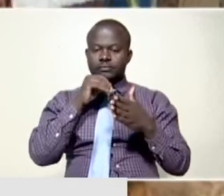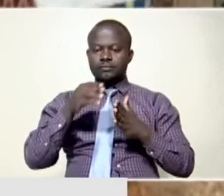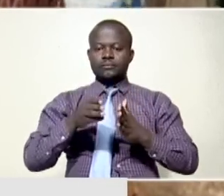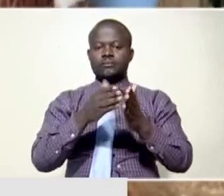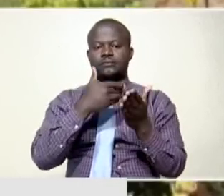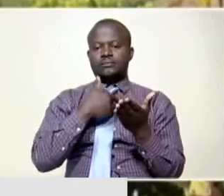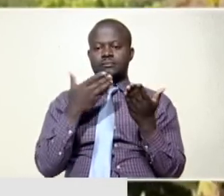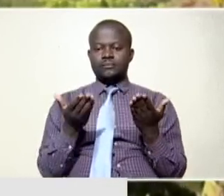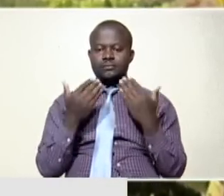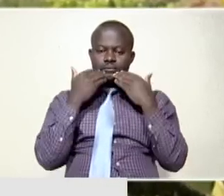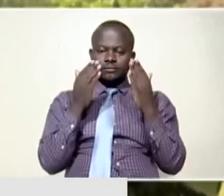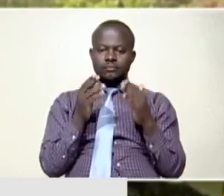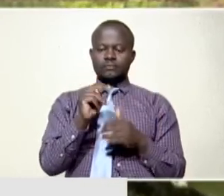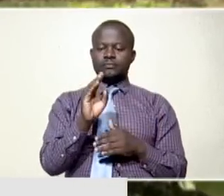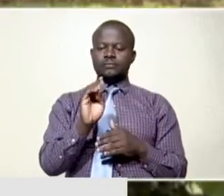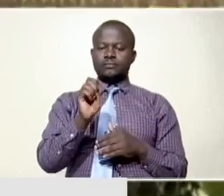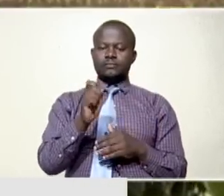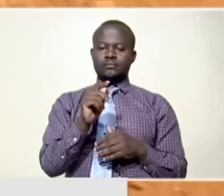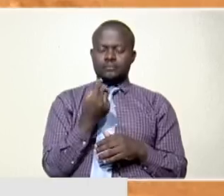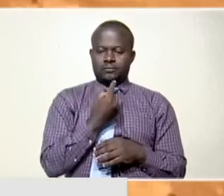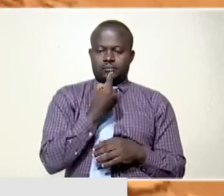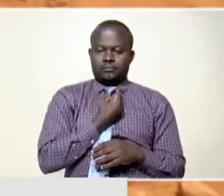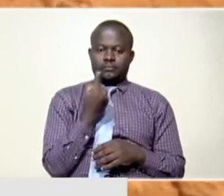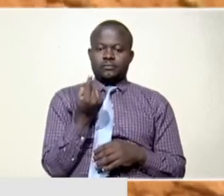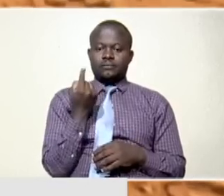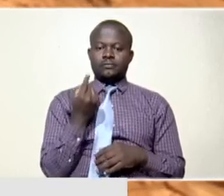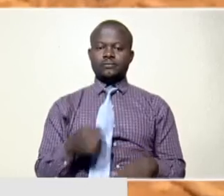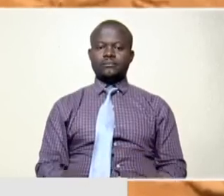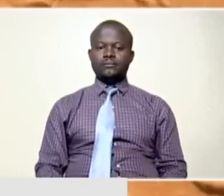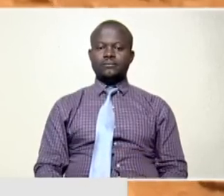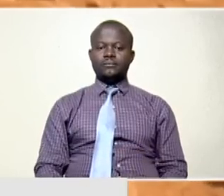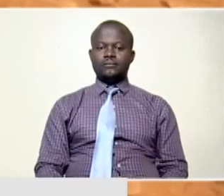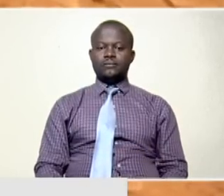bafite nyabitekeri irasa niri mu bwigunge